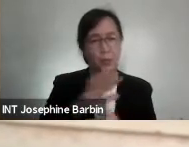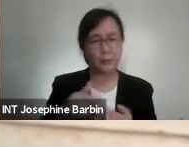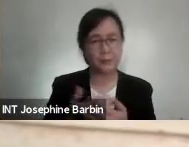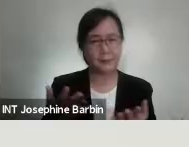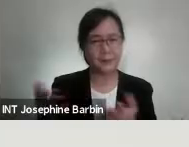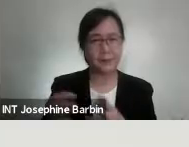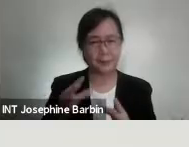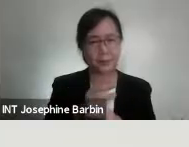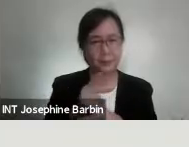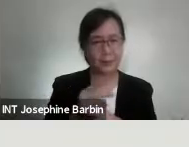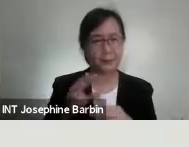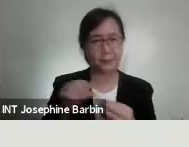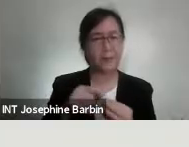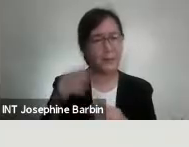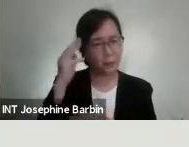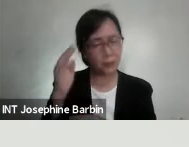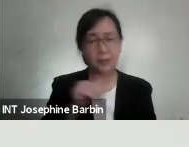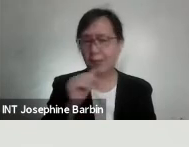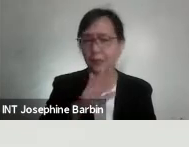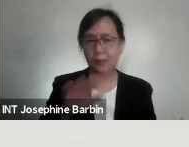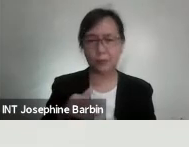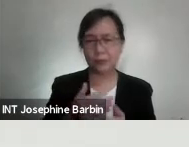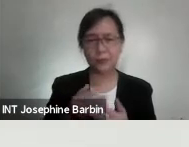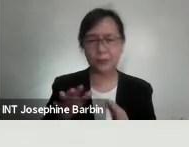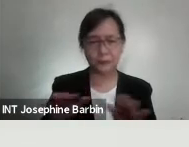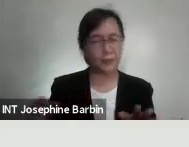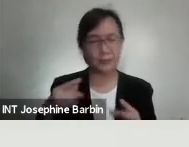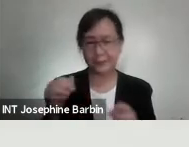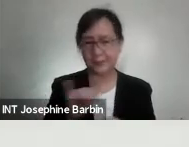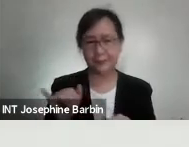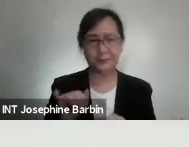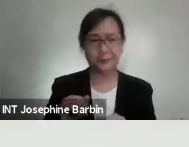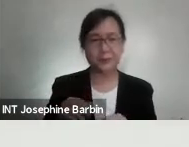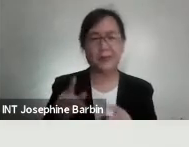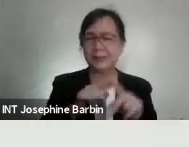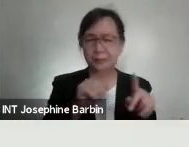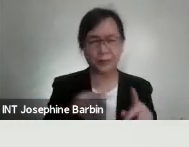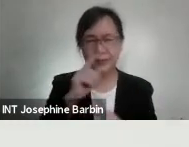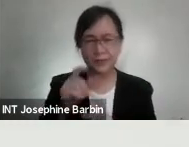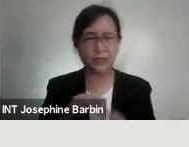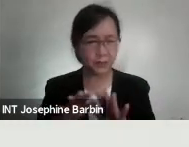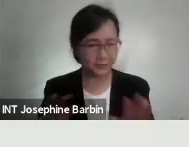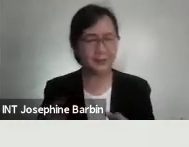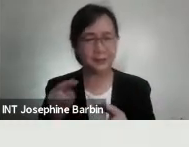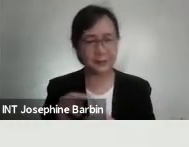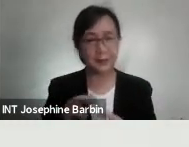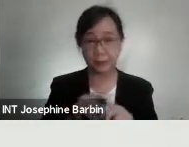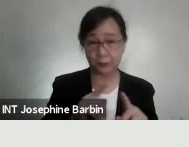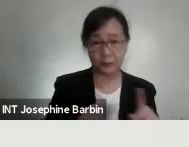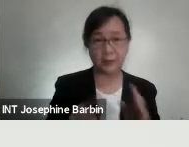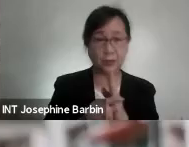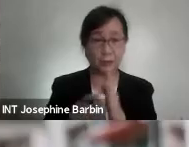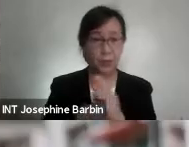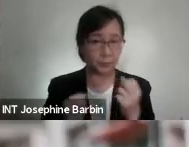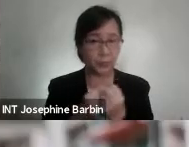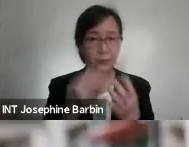بها. Mind you, not all children are the same. At different ages, children need different technologies, supports, and